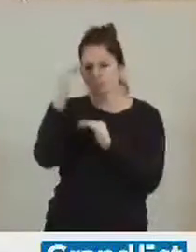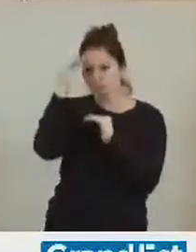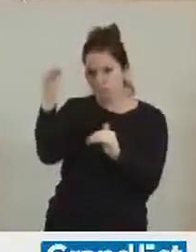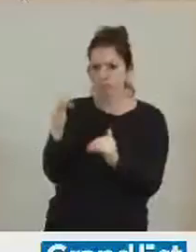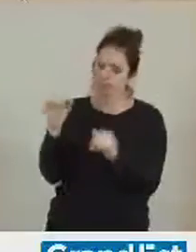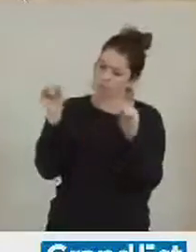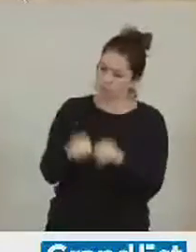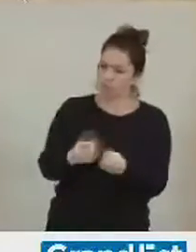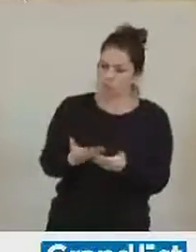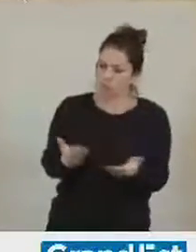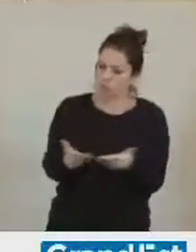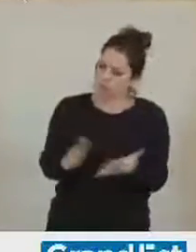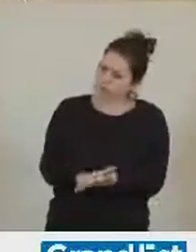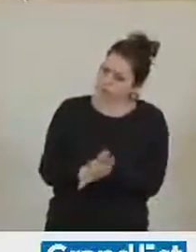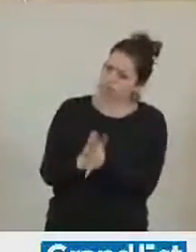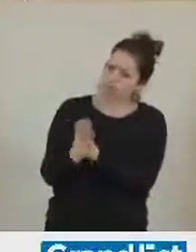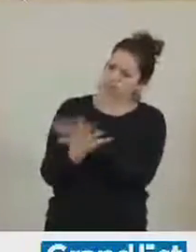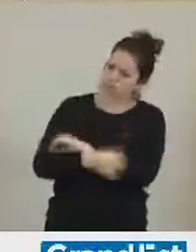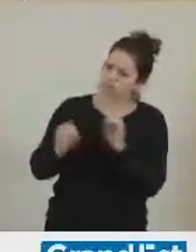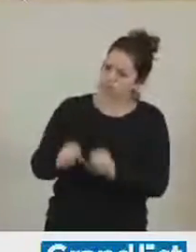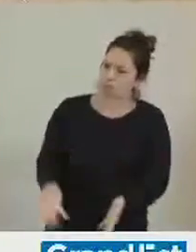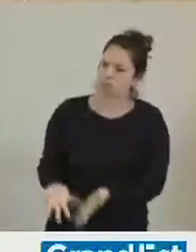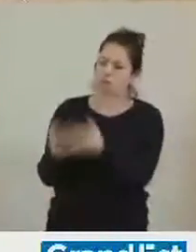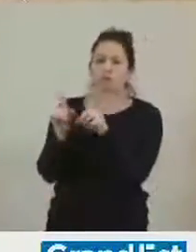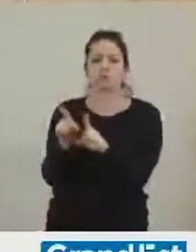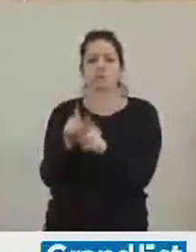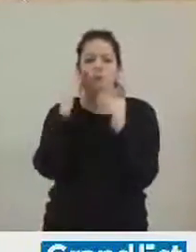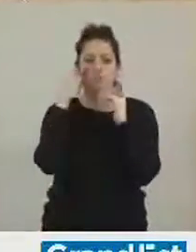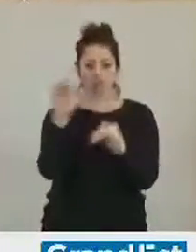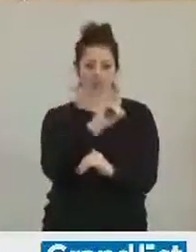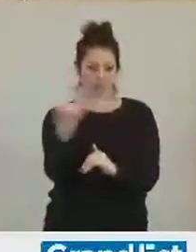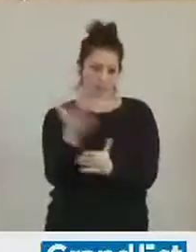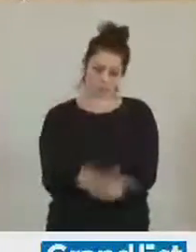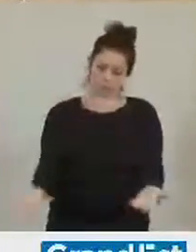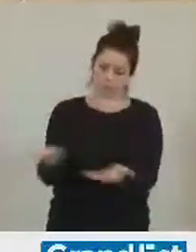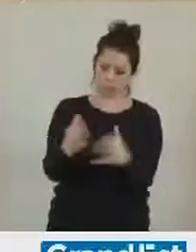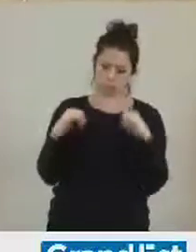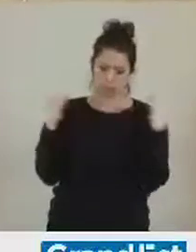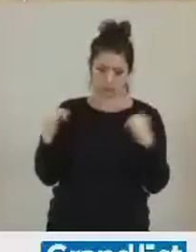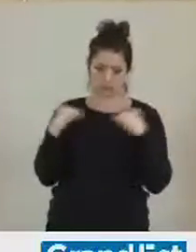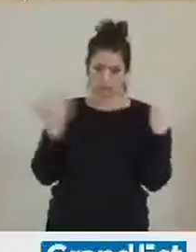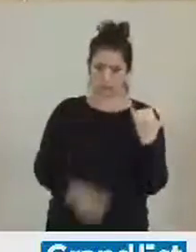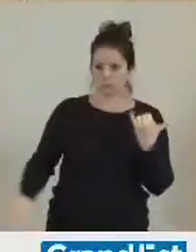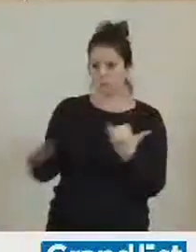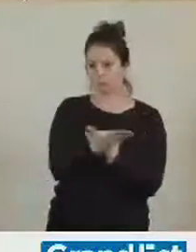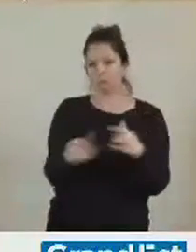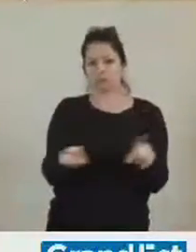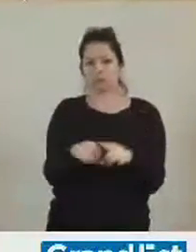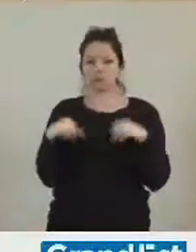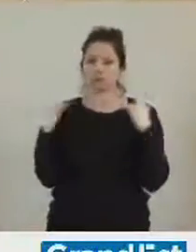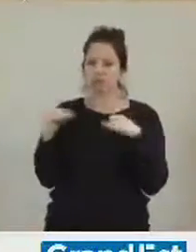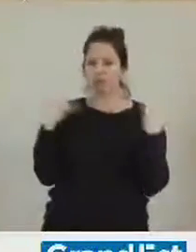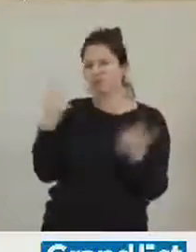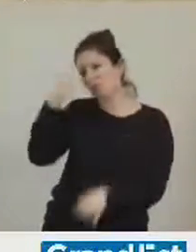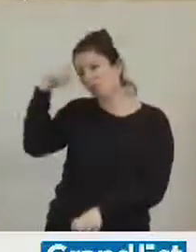en toute humilité, mais surtout confiance envers notre jeunesse. Je n'admire pas la jeunesse pour la brutalité de ses certitudes,